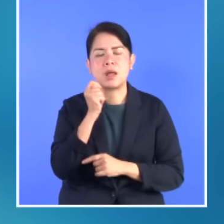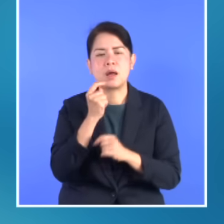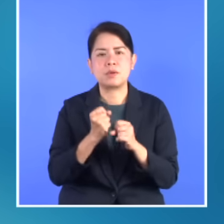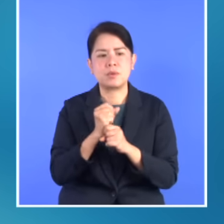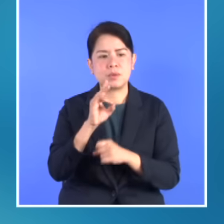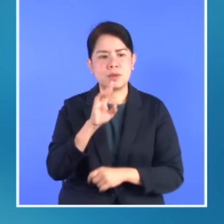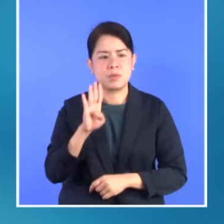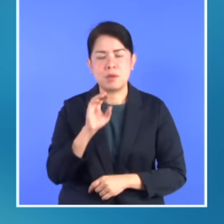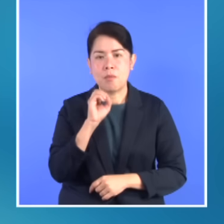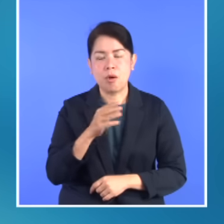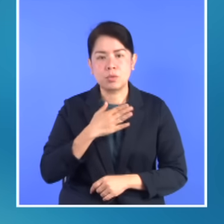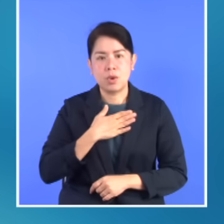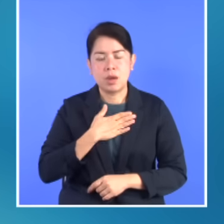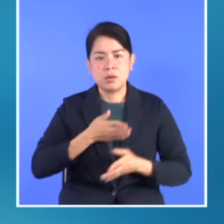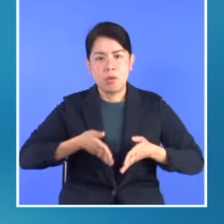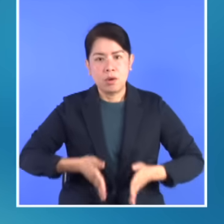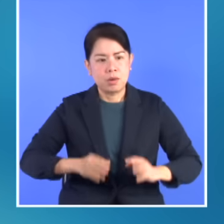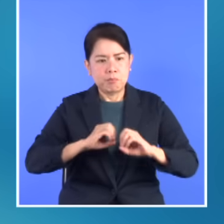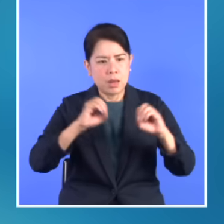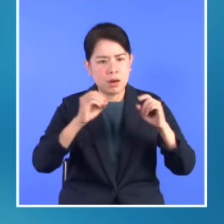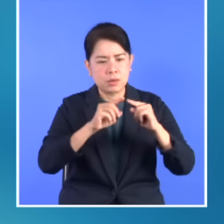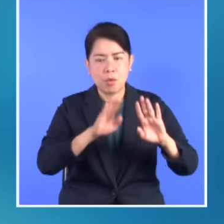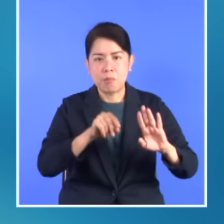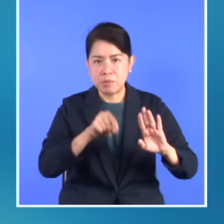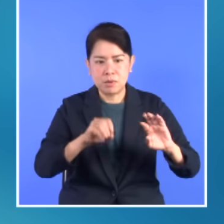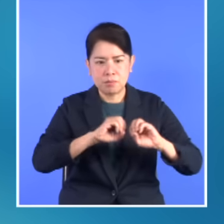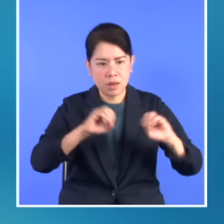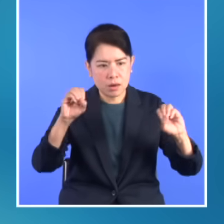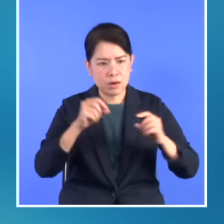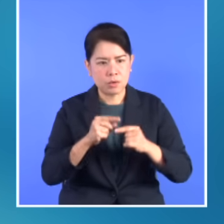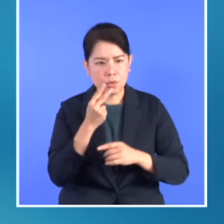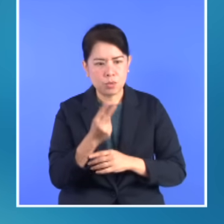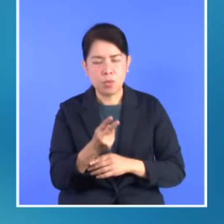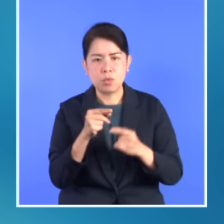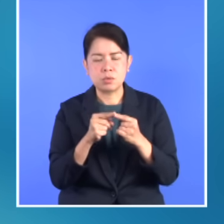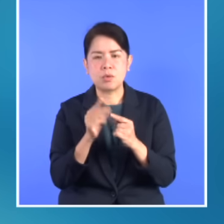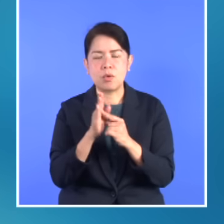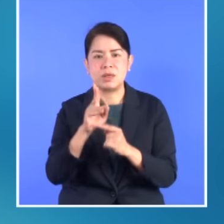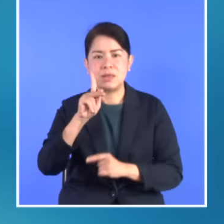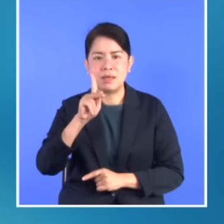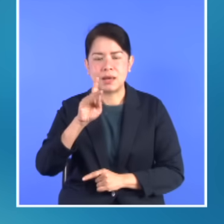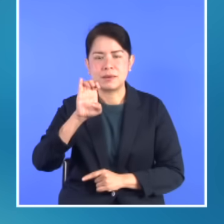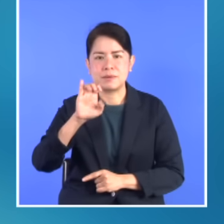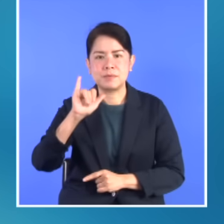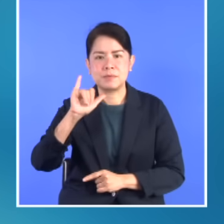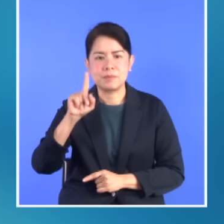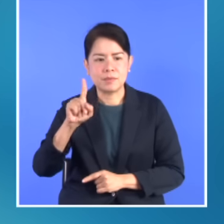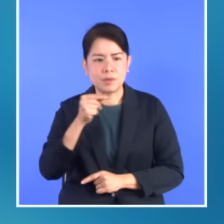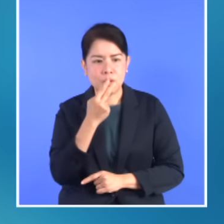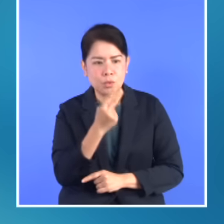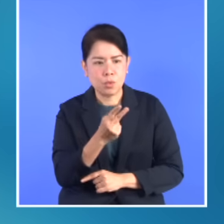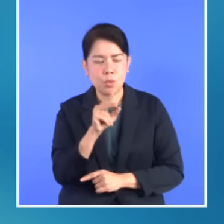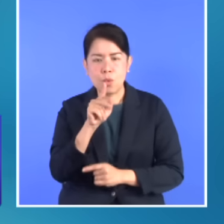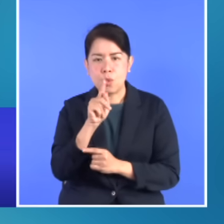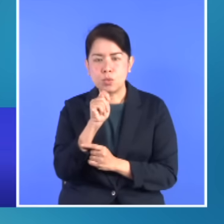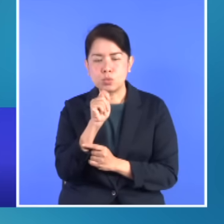หเกิดมา74ปีไม่เคยเห็นภาพแบบนี้เลยเขียดขายาวตัวนี้นะมันคาบหัวตุ๊กแกเอาไว้แล้วนั่นตุ๊กแกยังไม่ตายนะคะหาง